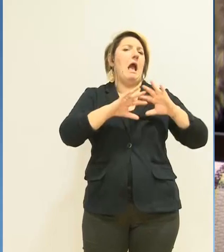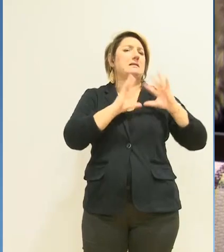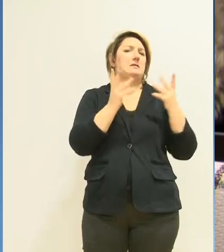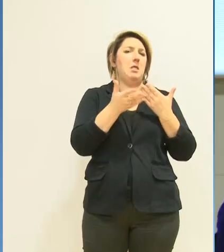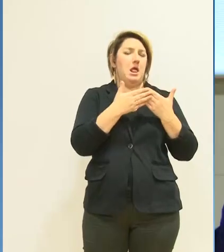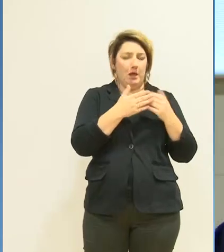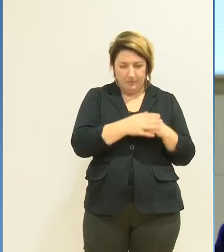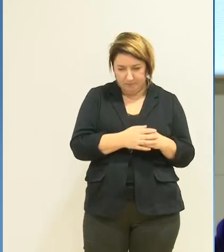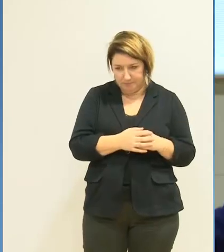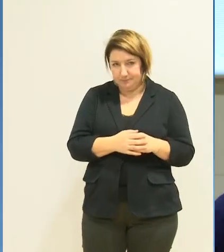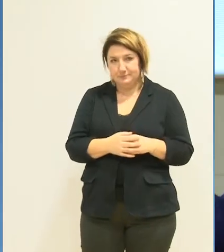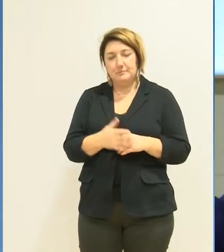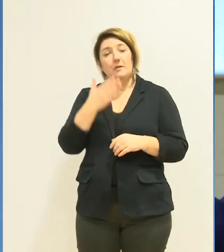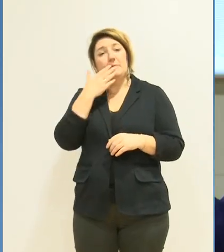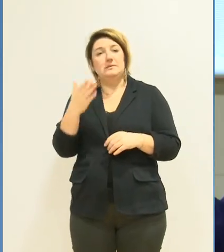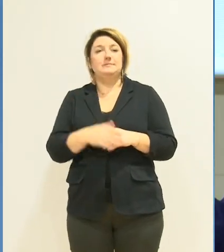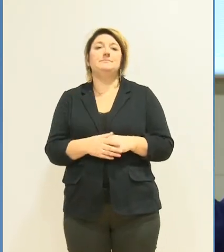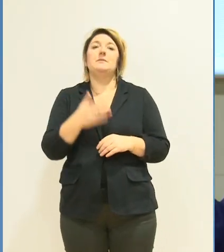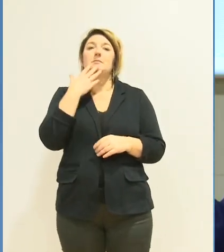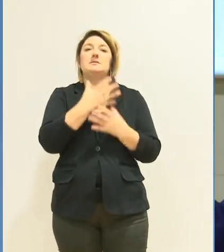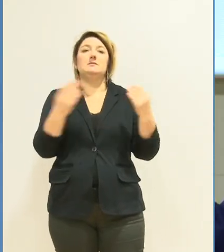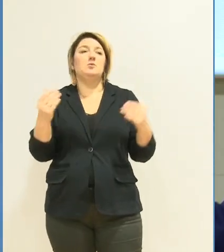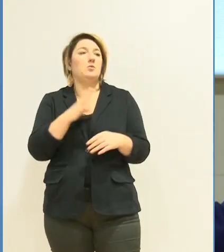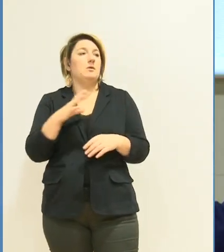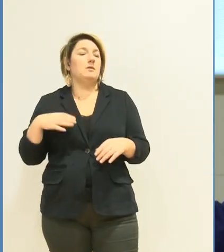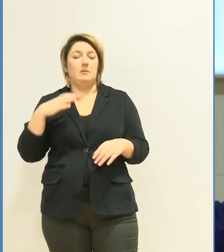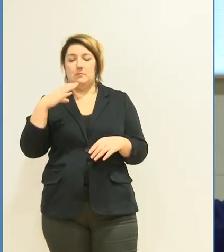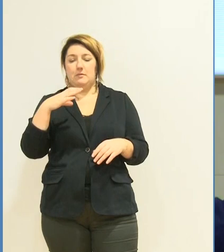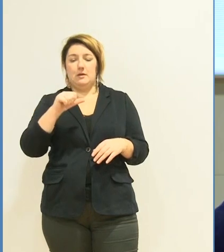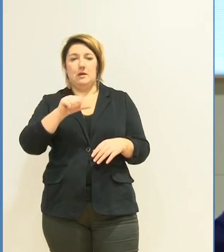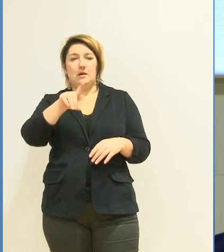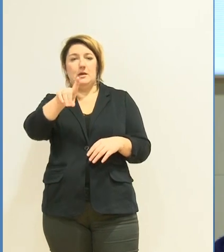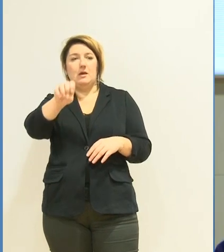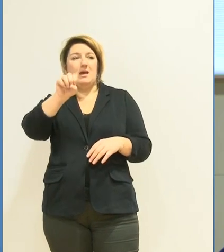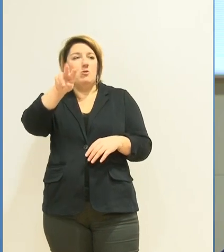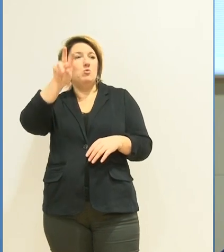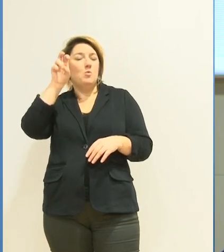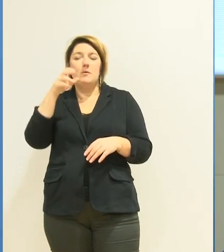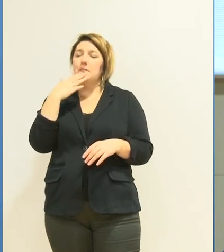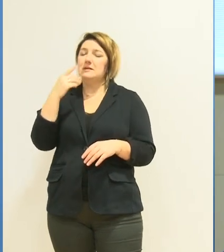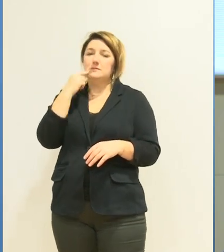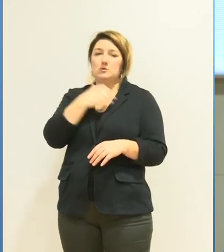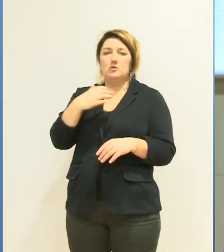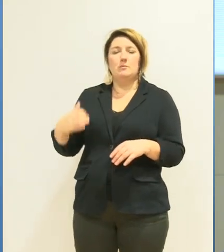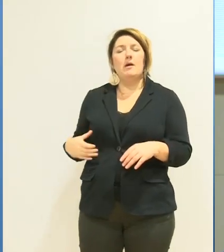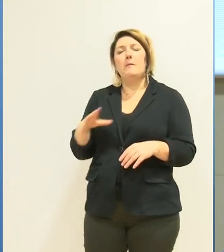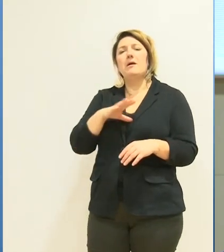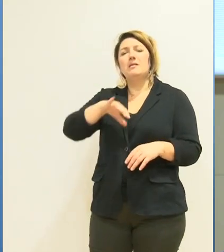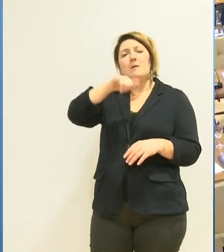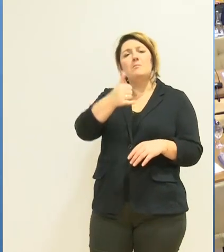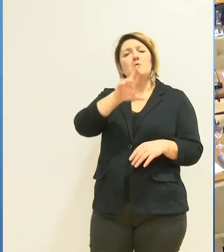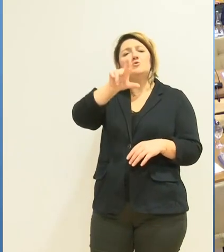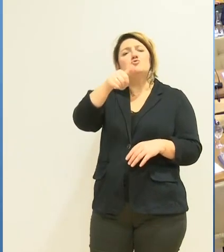merci beaucoup madame cadou je voulais revenir sur les interventions de martin julian concernant